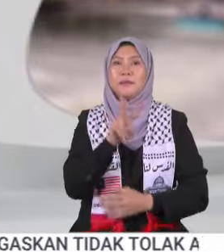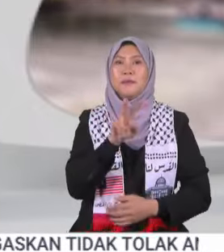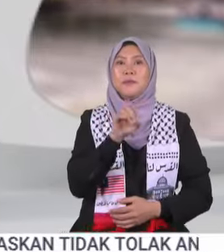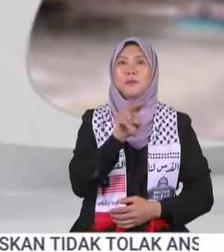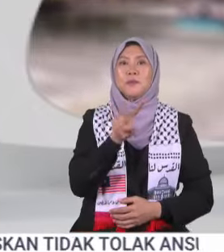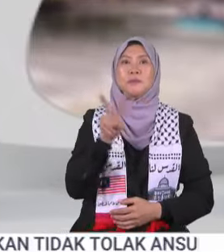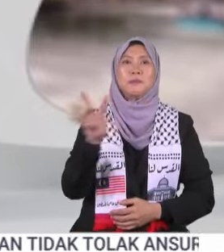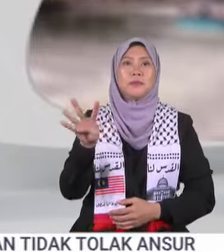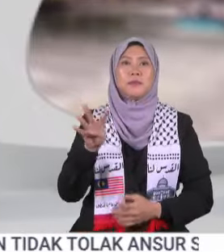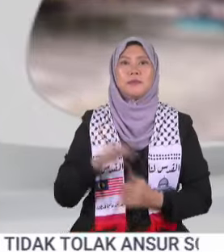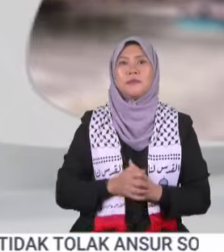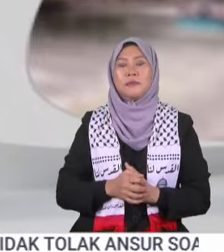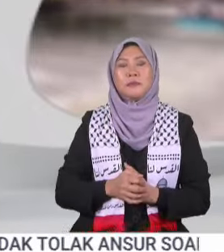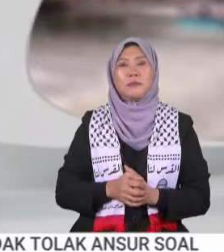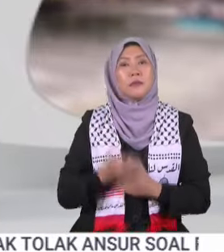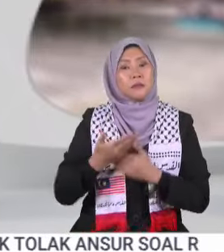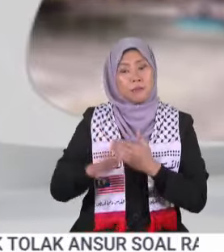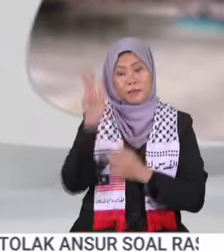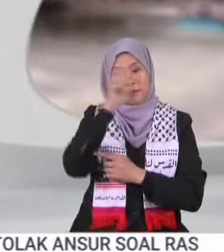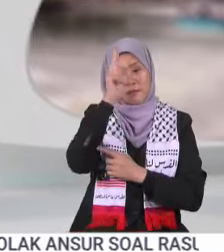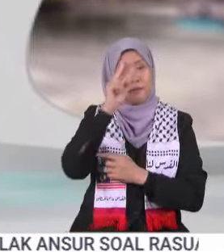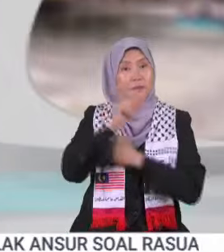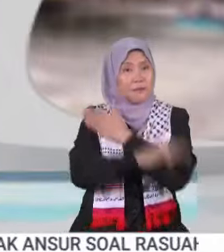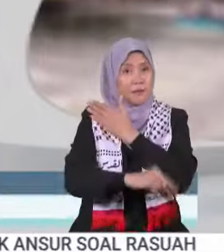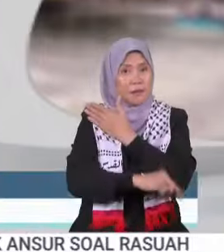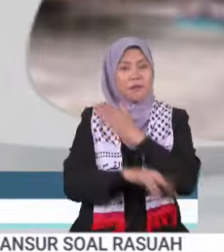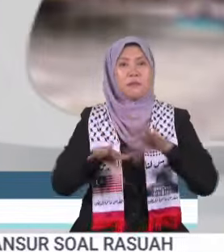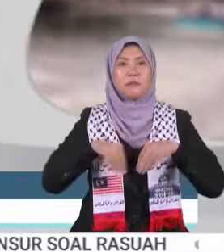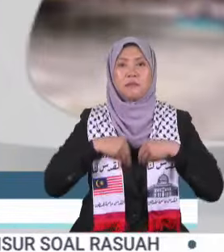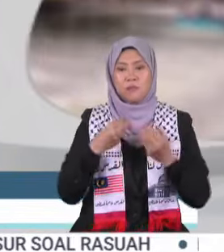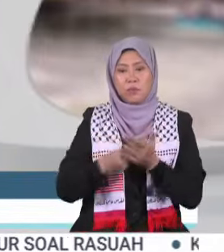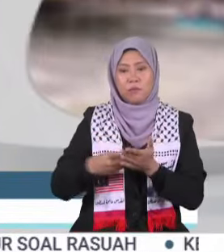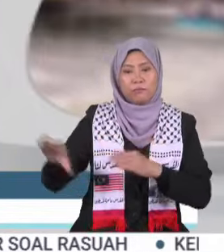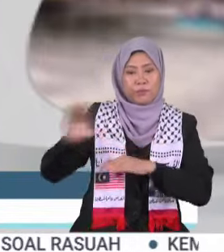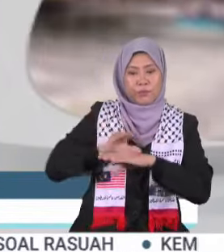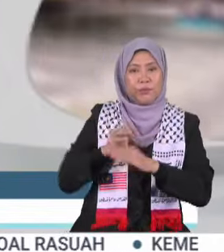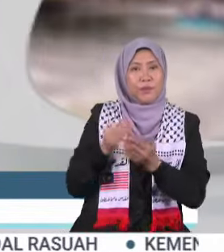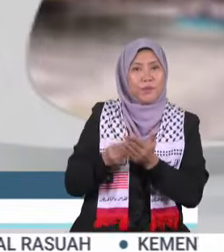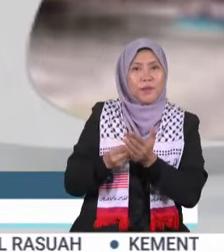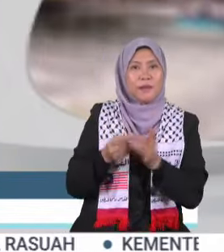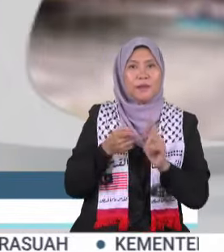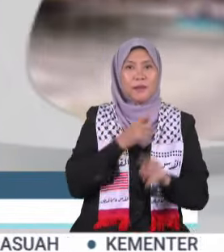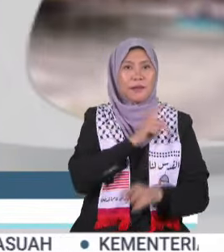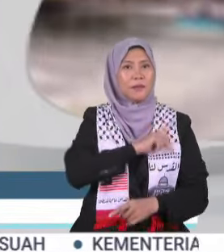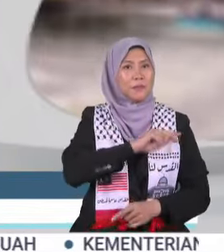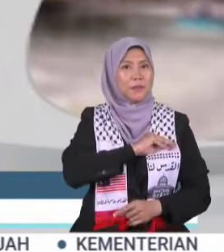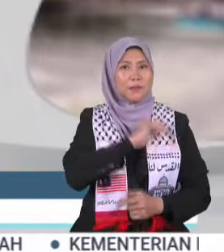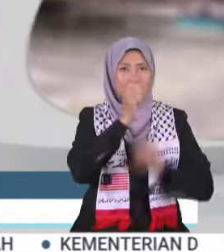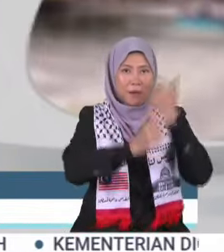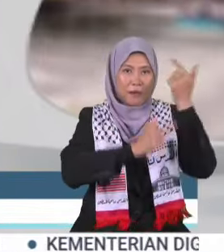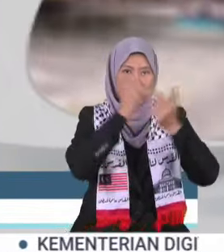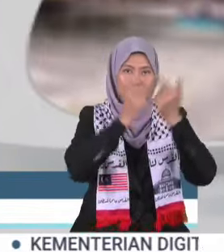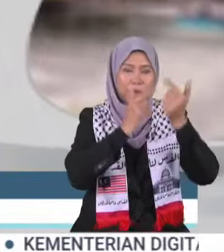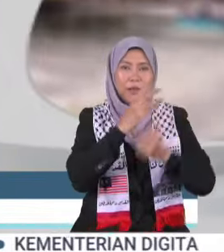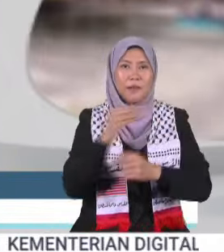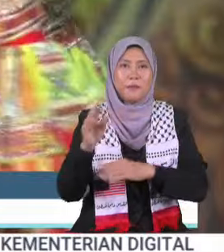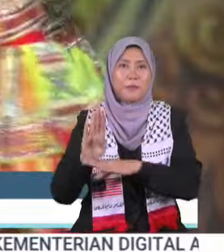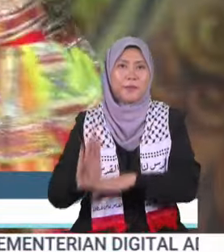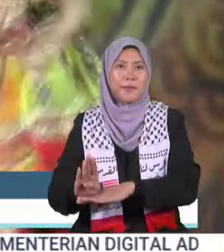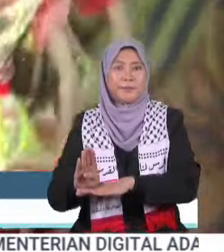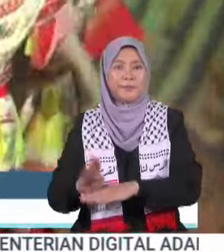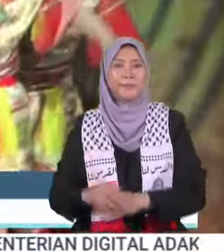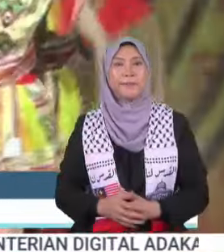2024 keperluan itu selepas kerajaan Negeri menerima peruntukan tambahan daripada Kementerian pelancongan seni dan